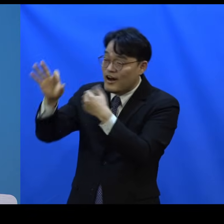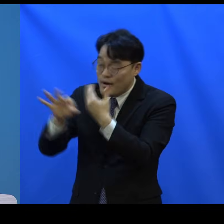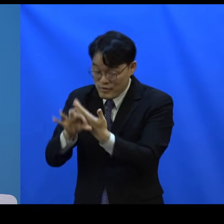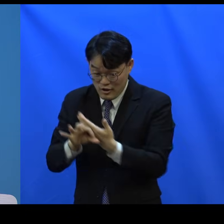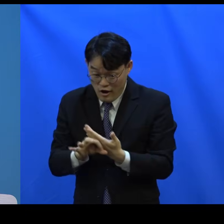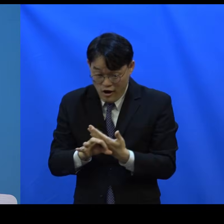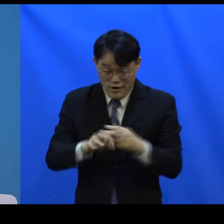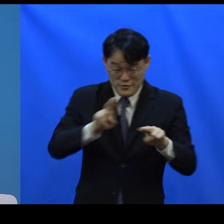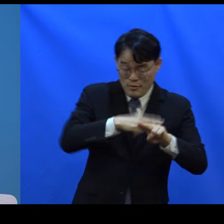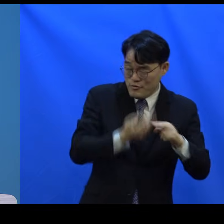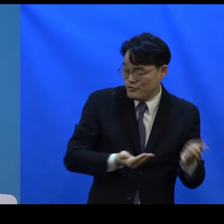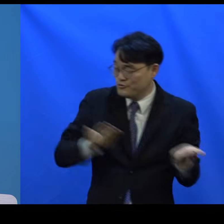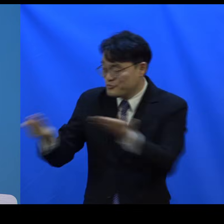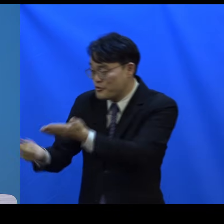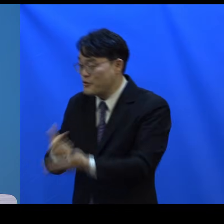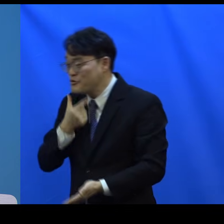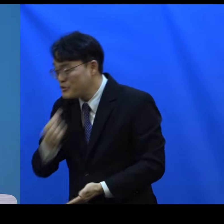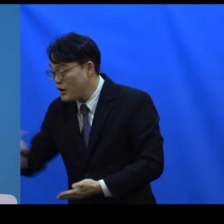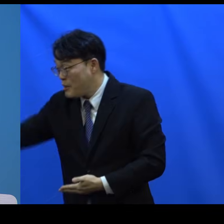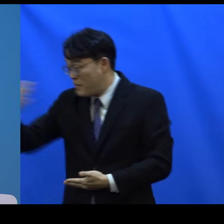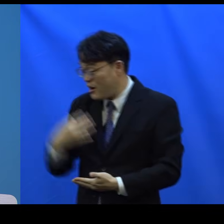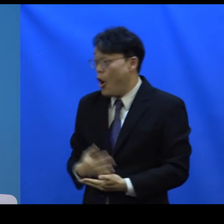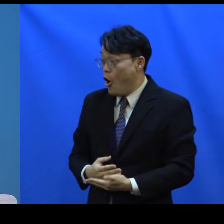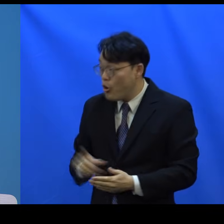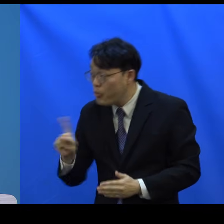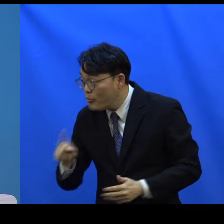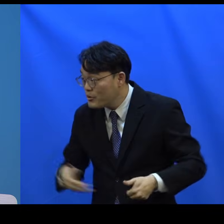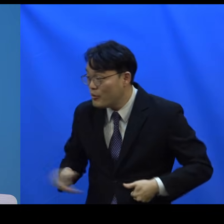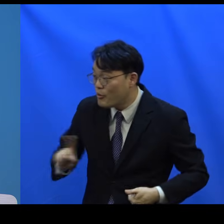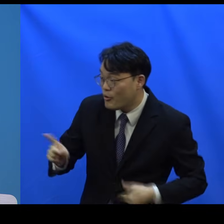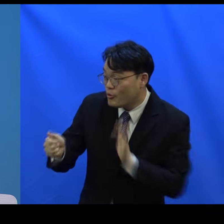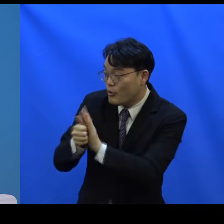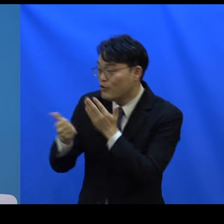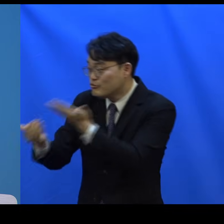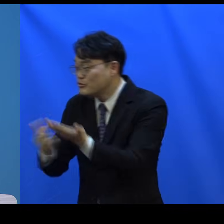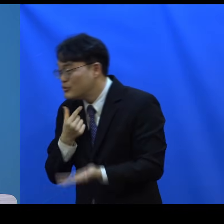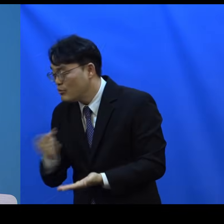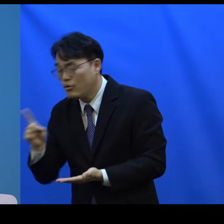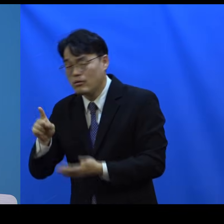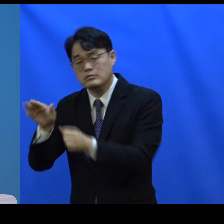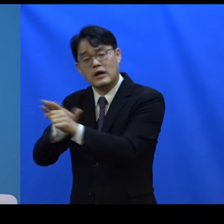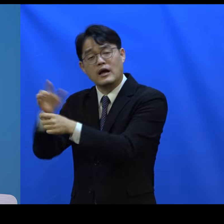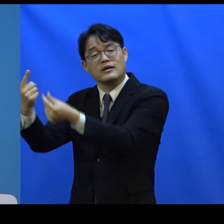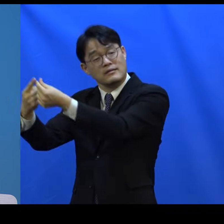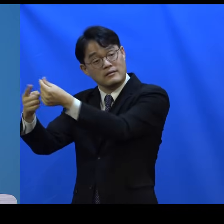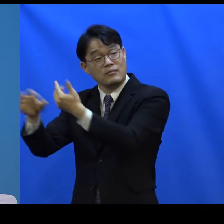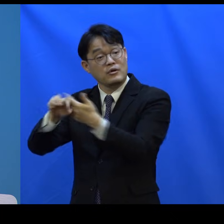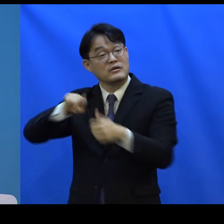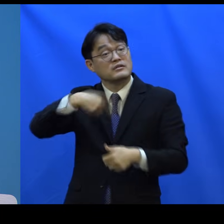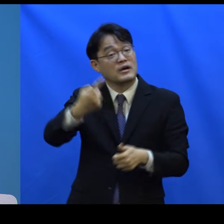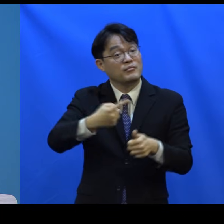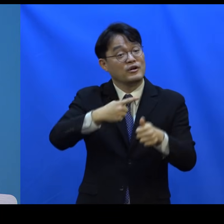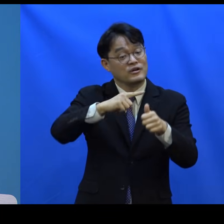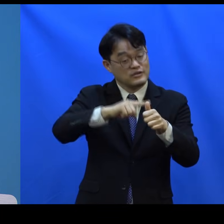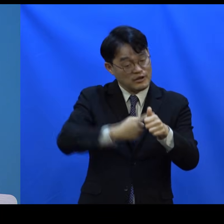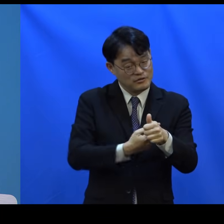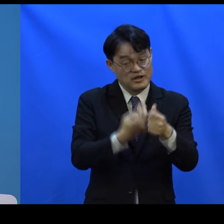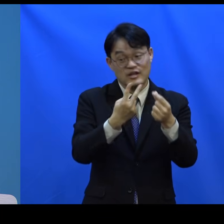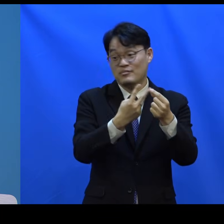사랑하면 순종하고 싶어요. 막 눈길만 돌려도 뭐 필요해 이러잖아요. 그죠? 너무 반응이 아닌 것 같기도